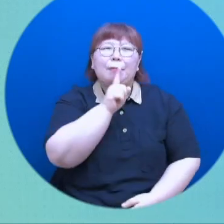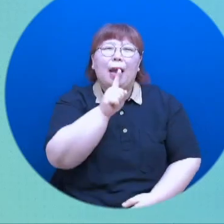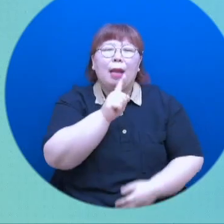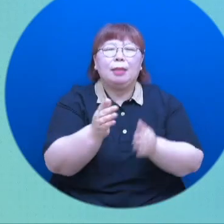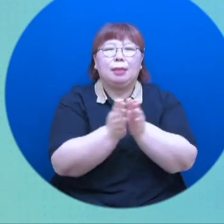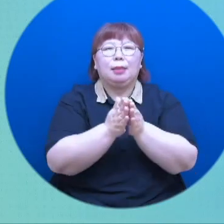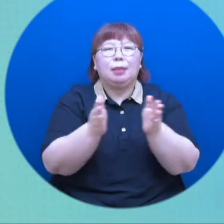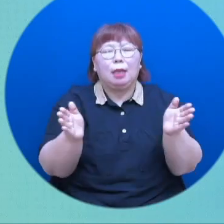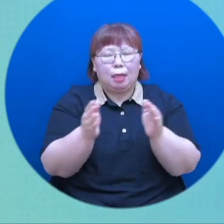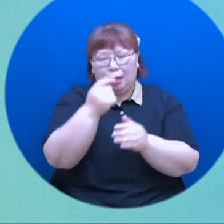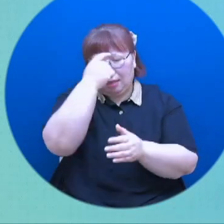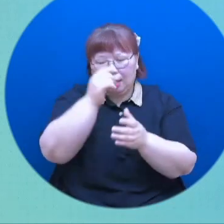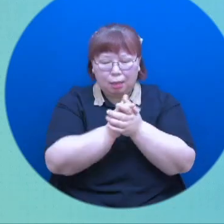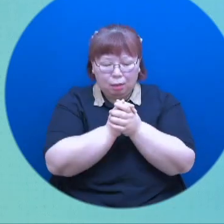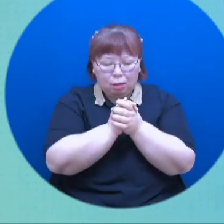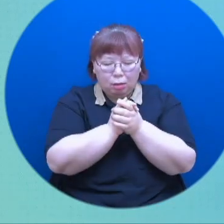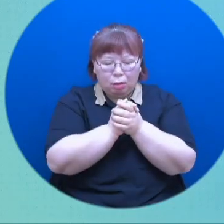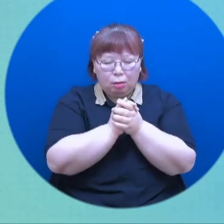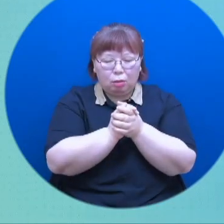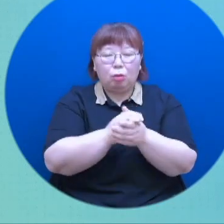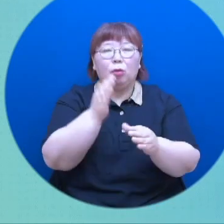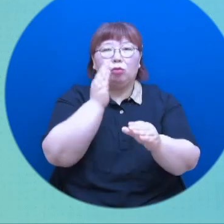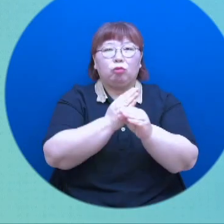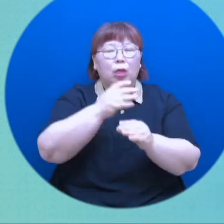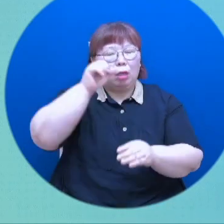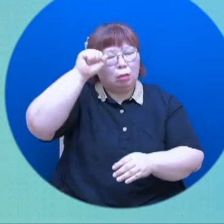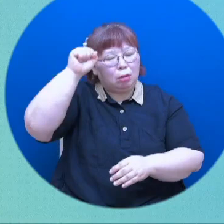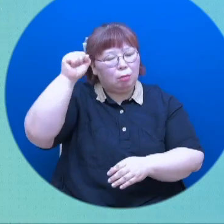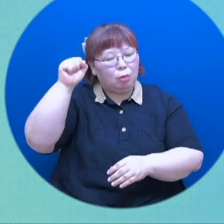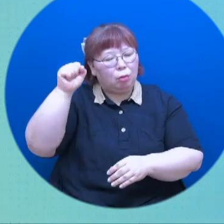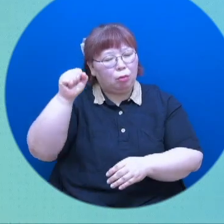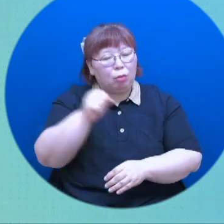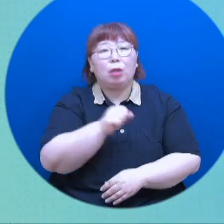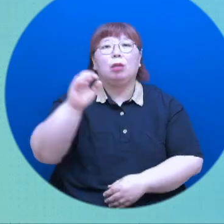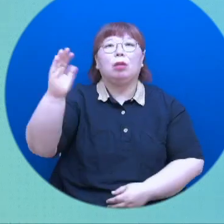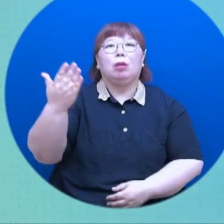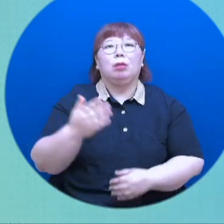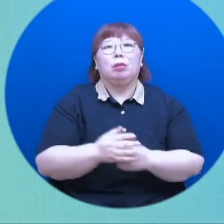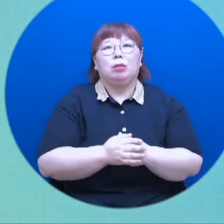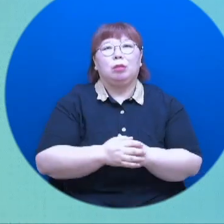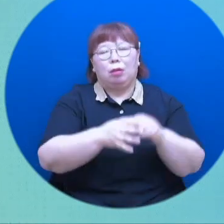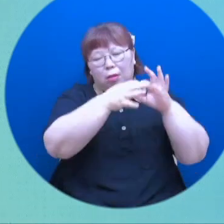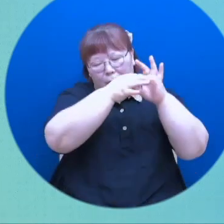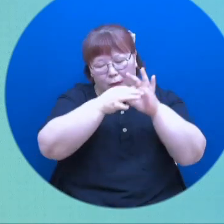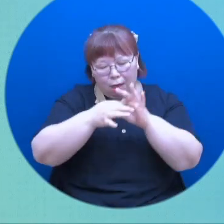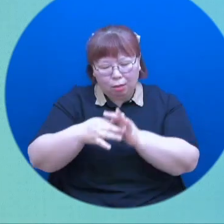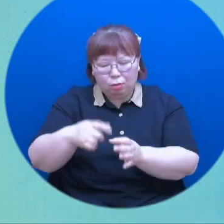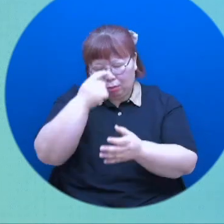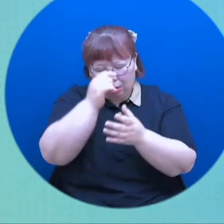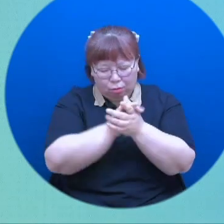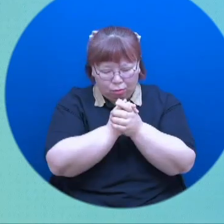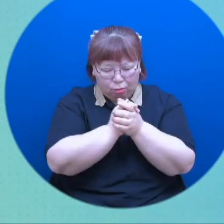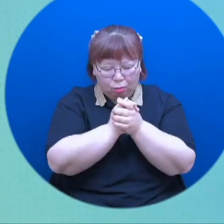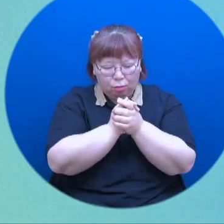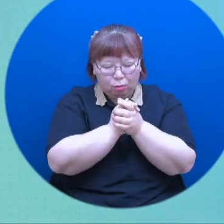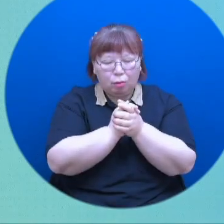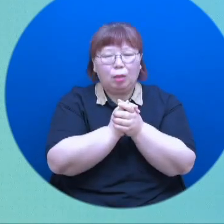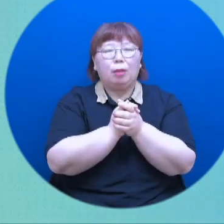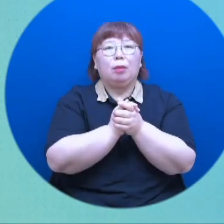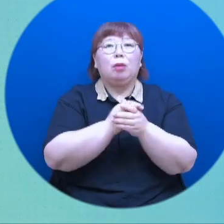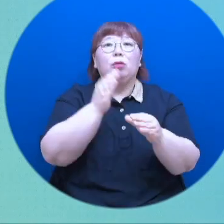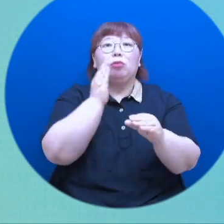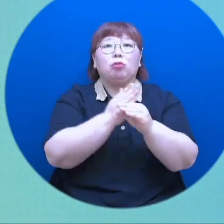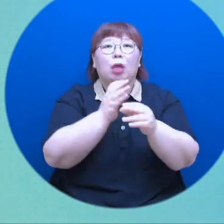기도하고 있는데 새벽이 됐어요. 새벽 기도도 합니다. 계속해서 기도가 시작됐어요. 그런데